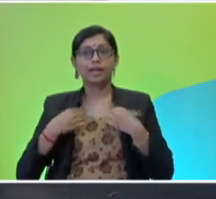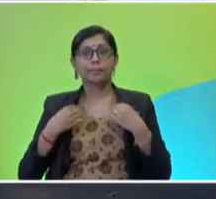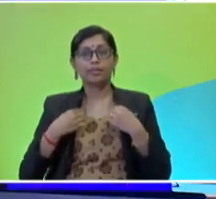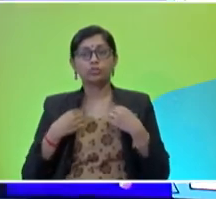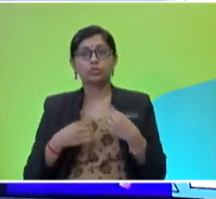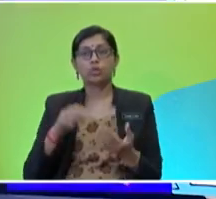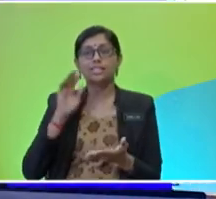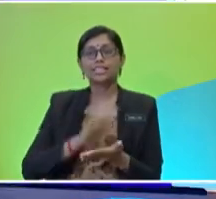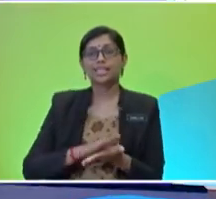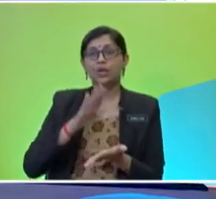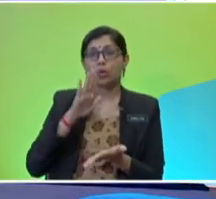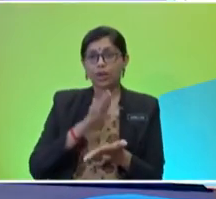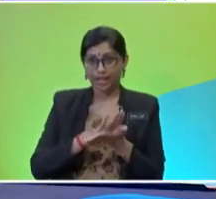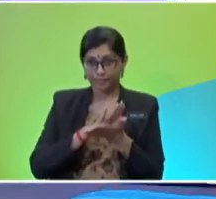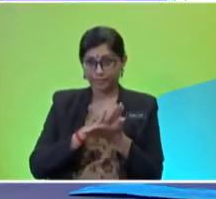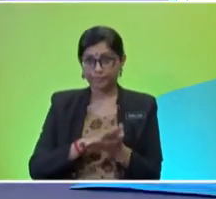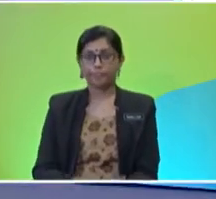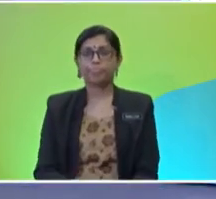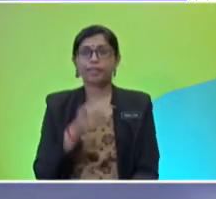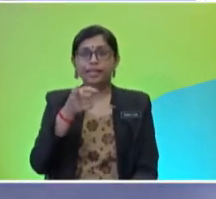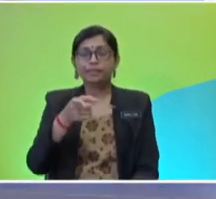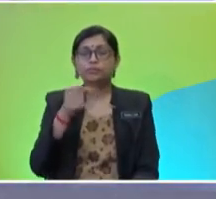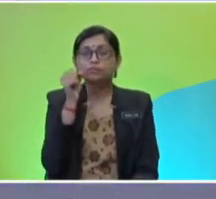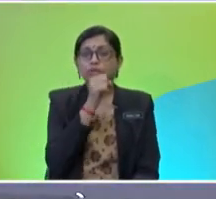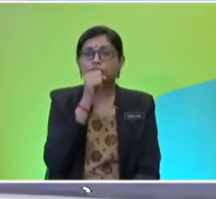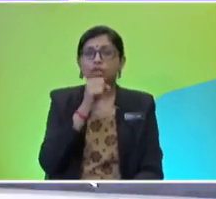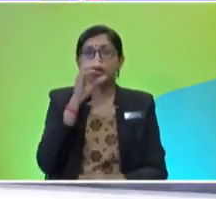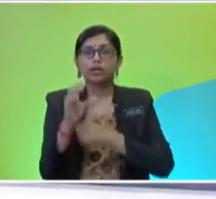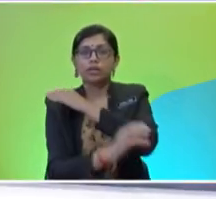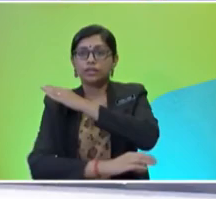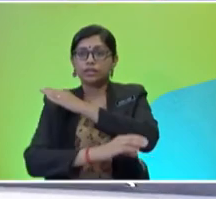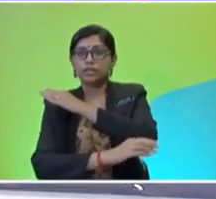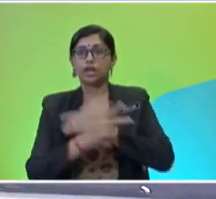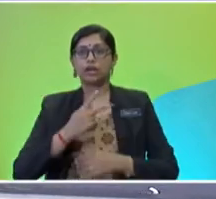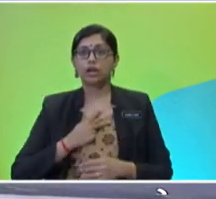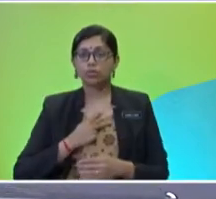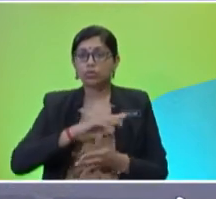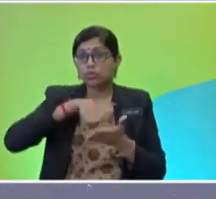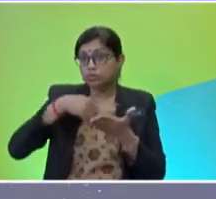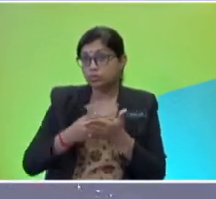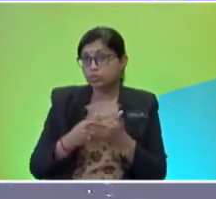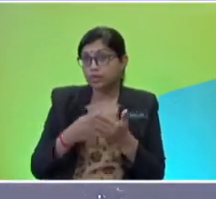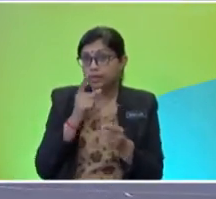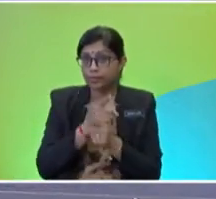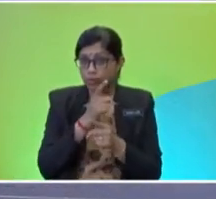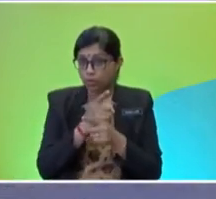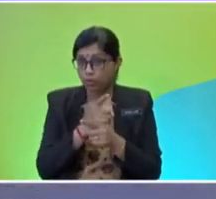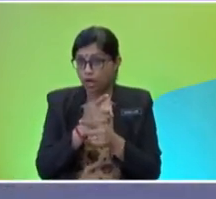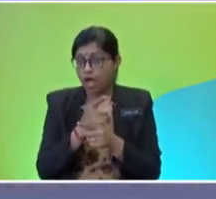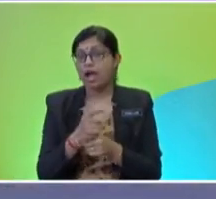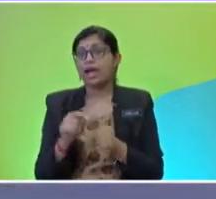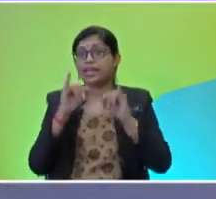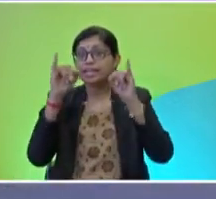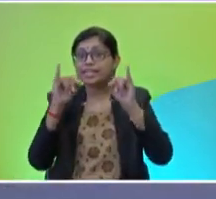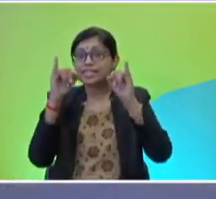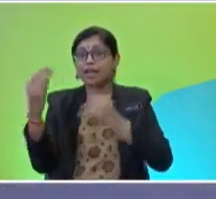tampalkan dekat sini iaitu nampak tak? Perhimpunan mingguan setiap hari Isnin pagi cikgu kita buat